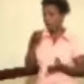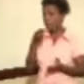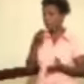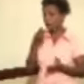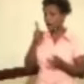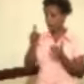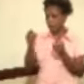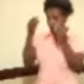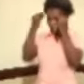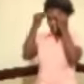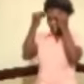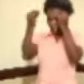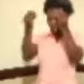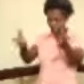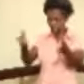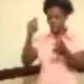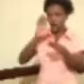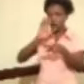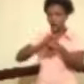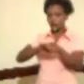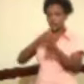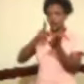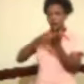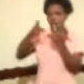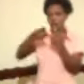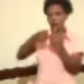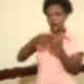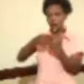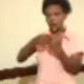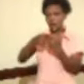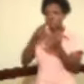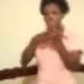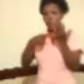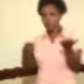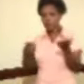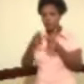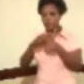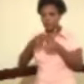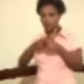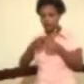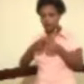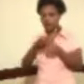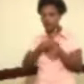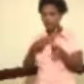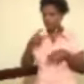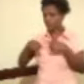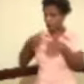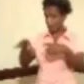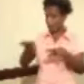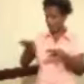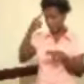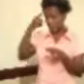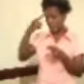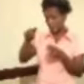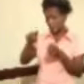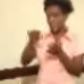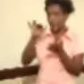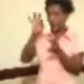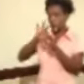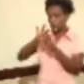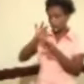gagner information sur le programme nous. Public a besoin qu'on ait qui ça nous pral fait. Donc, et si bon, dernier point